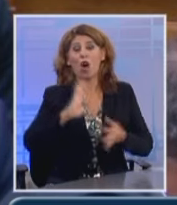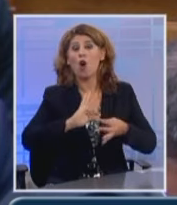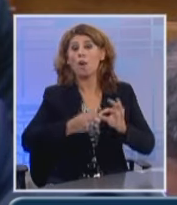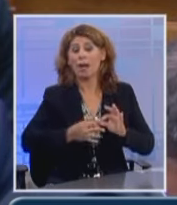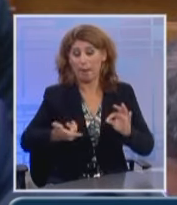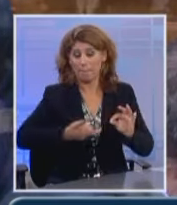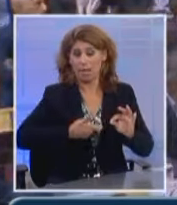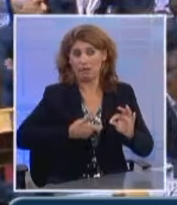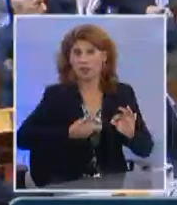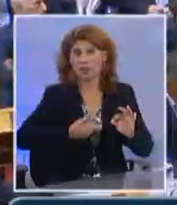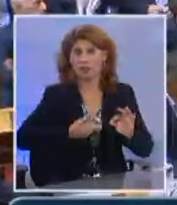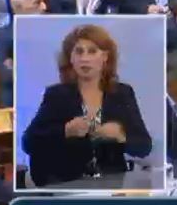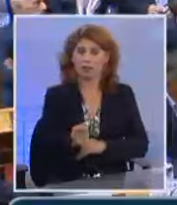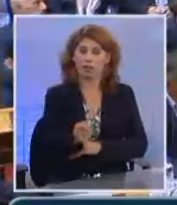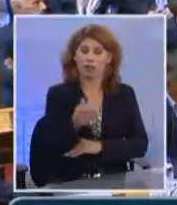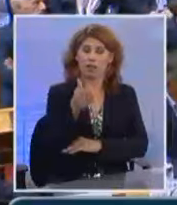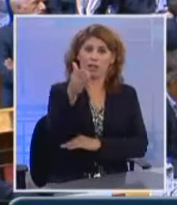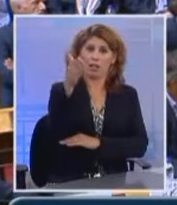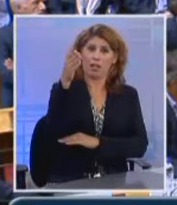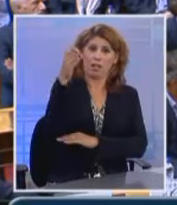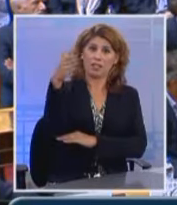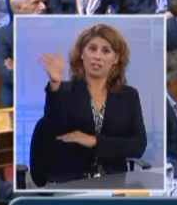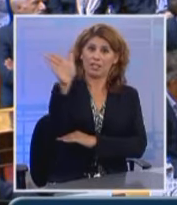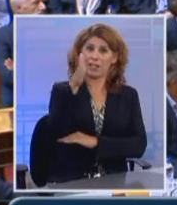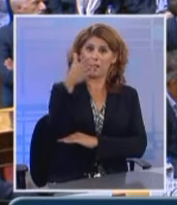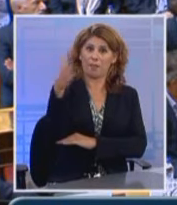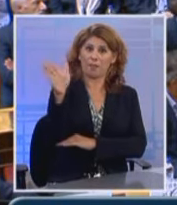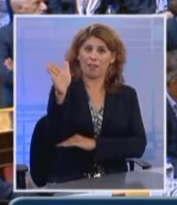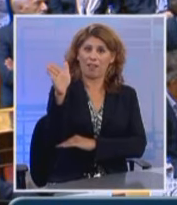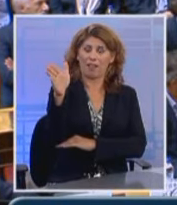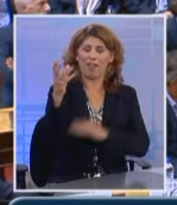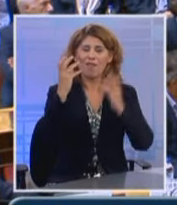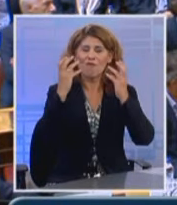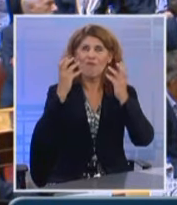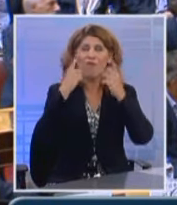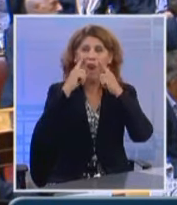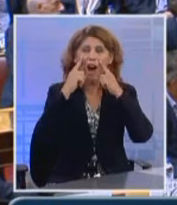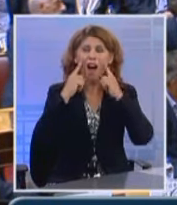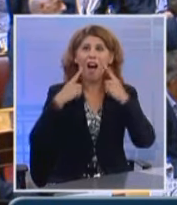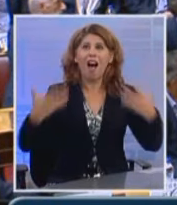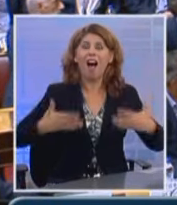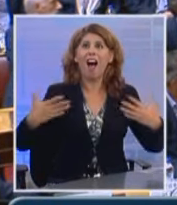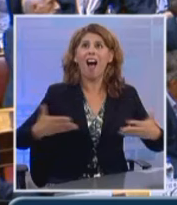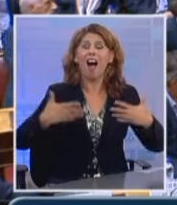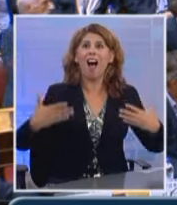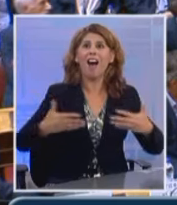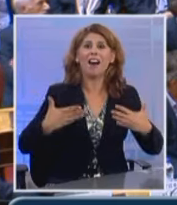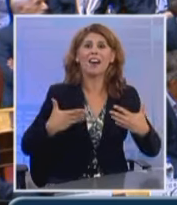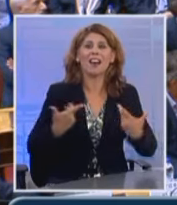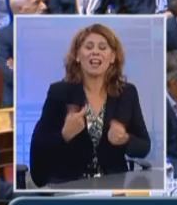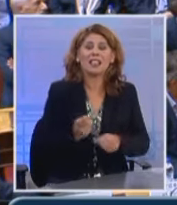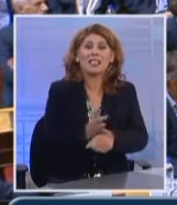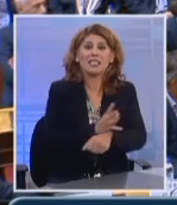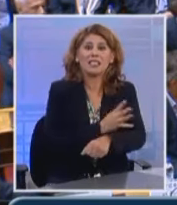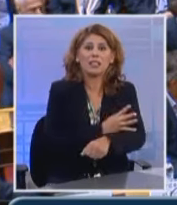χώρα μου, να κάνω έπαρση σημαία ψηλά στον ιστό και να βουρκώνω από χαρά και από συγκίνηση και 4 χρόνια Ολυμπιακής προετοιμασίας να